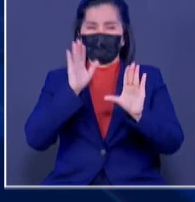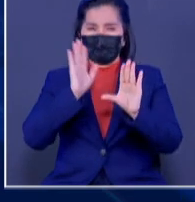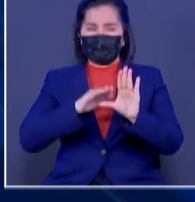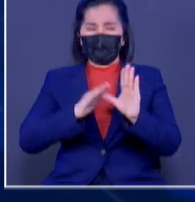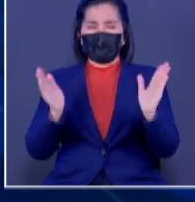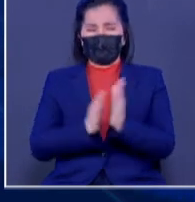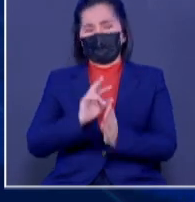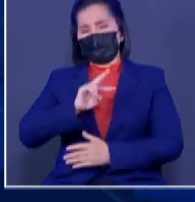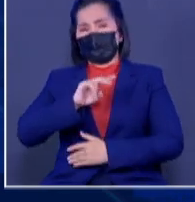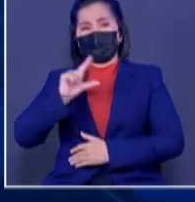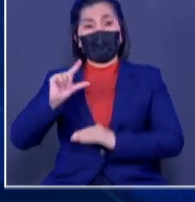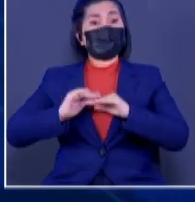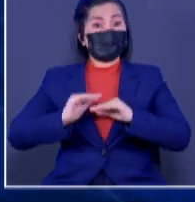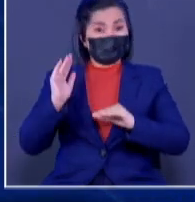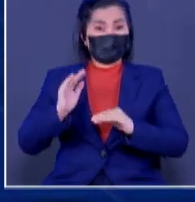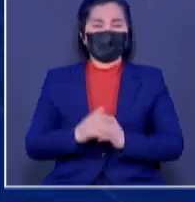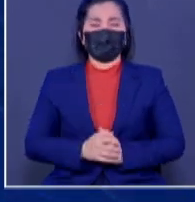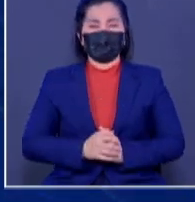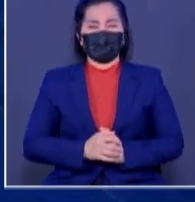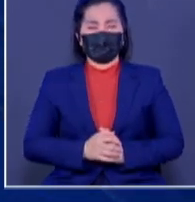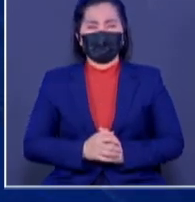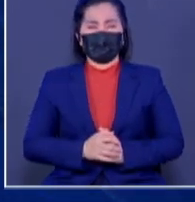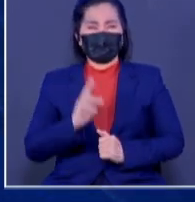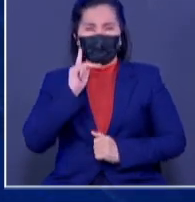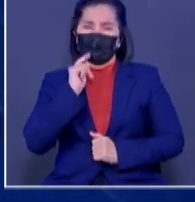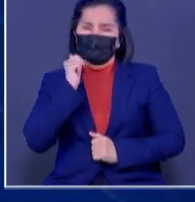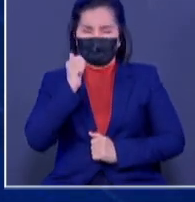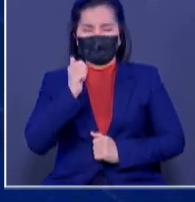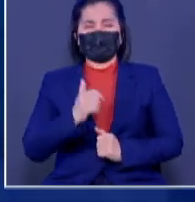วกว่า2 ล้านคนแบบนี้เป็นเรื่องที่น่ายินดีนะคะ